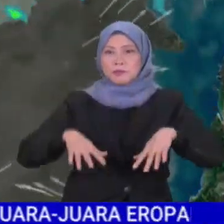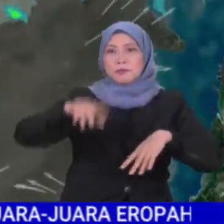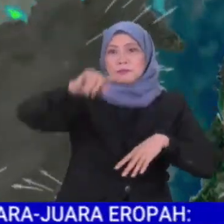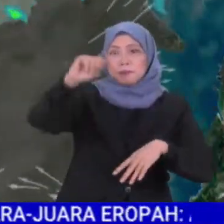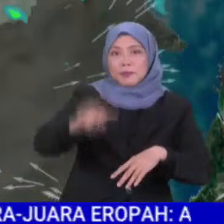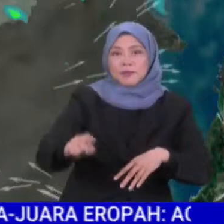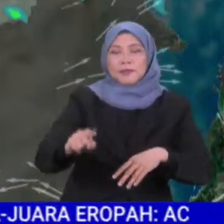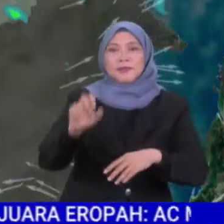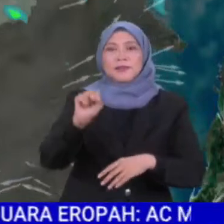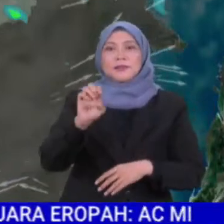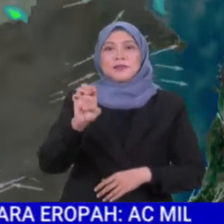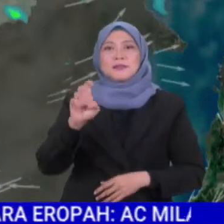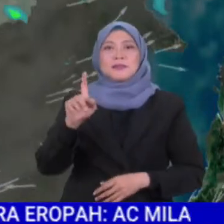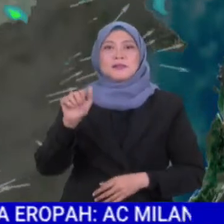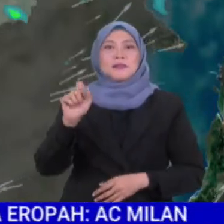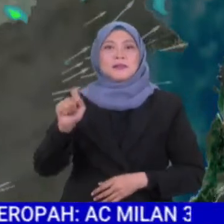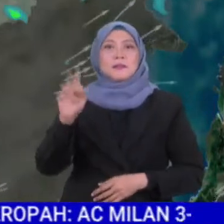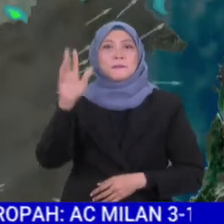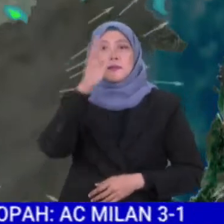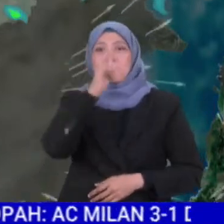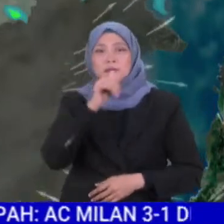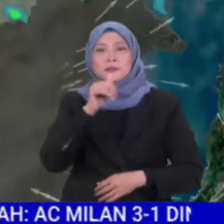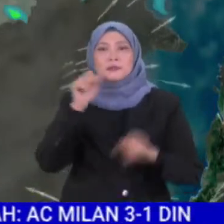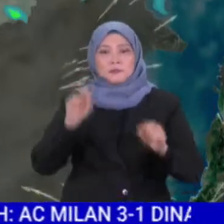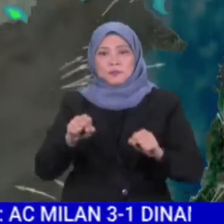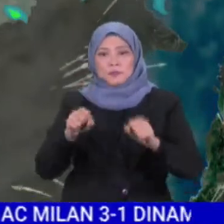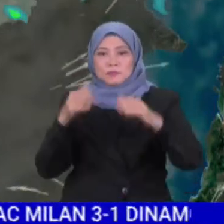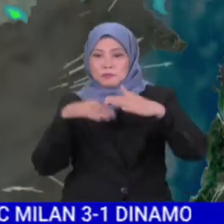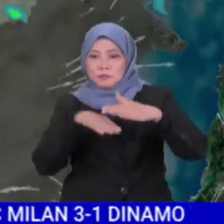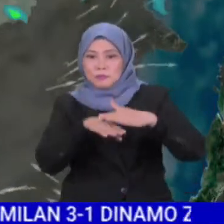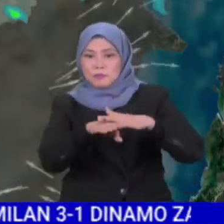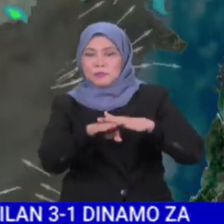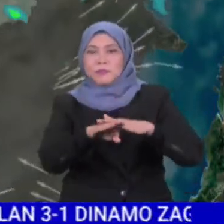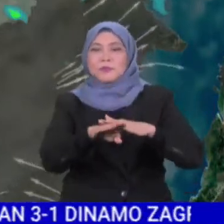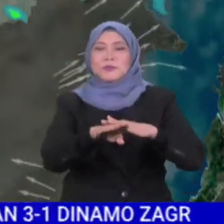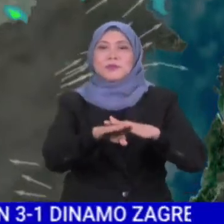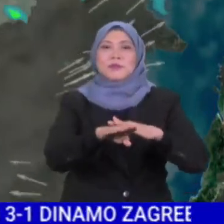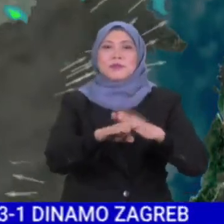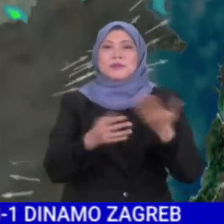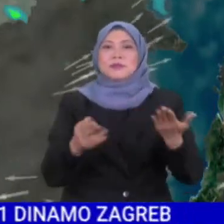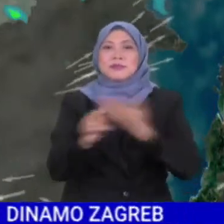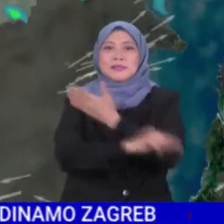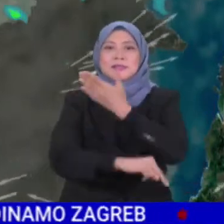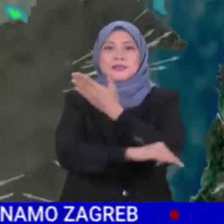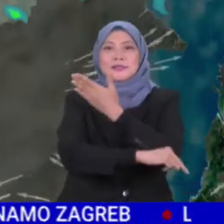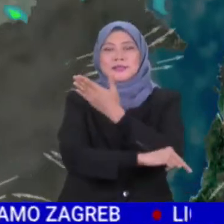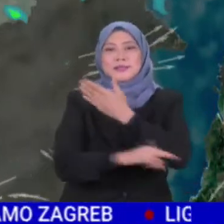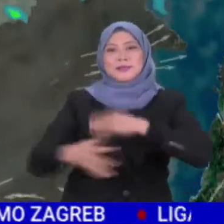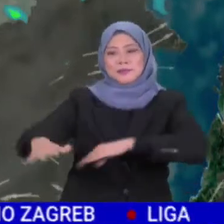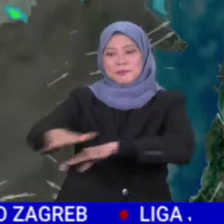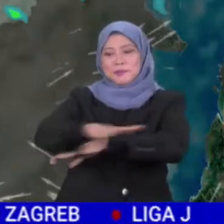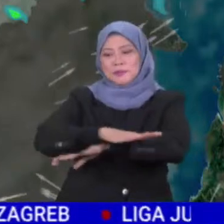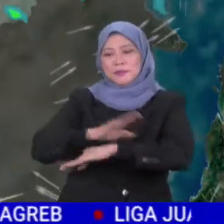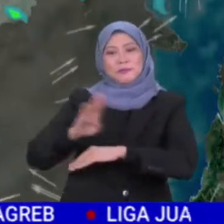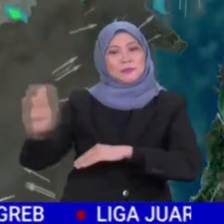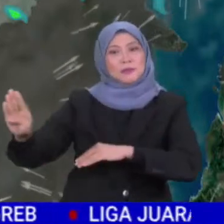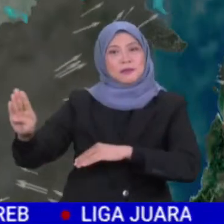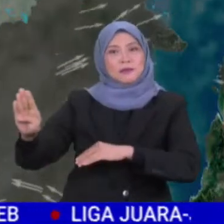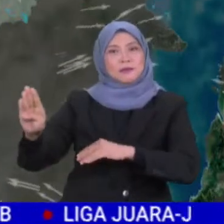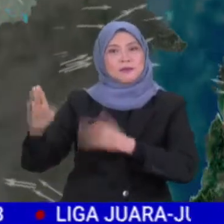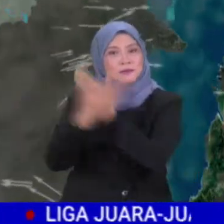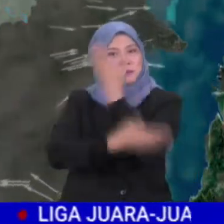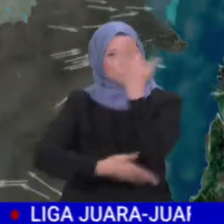di Selat Melaka ini dijangkakan boleh bergerak masuk menuju ke negeri-negeri di pantai barat